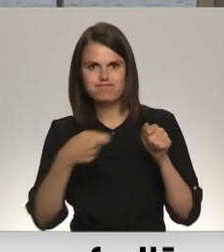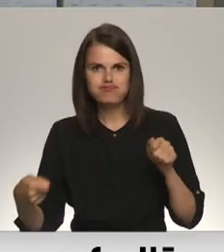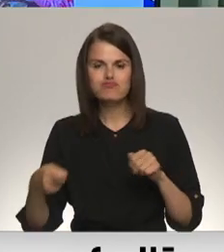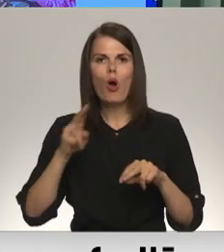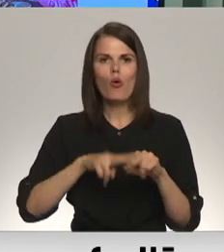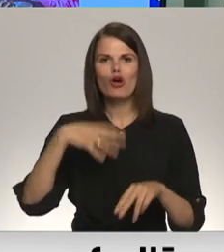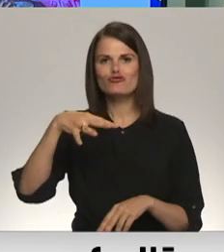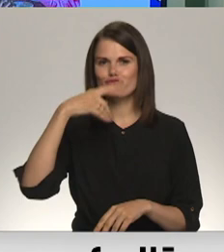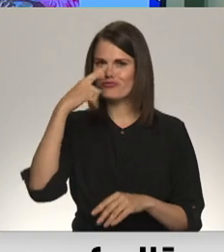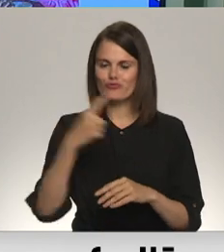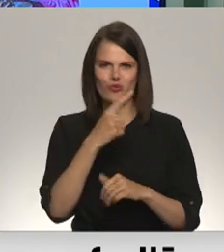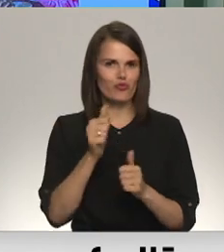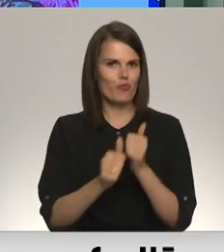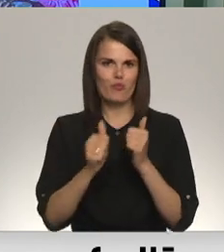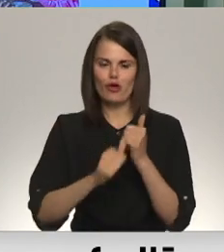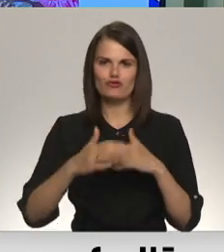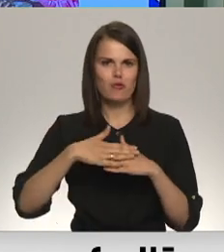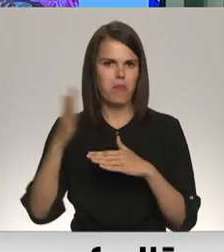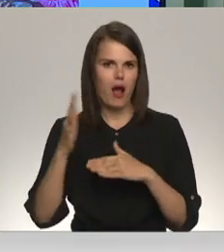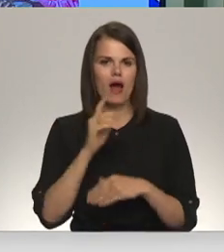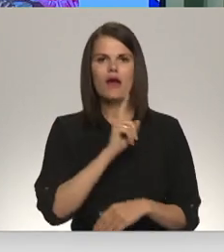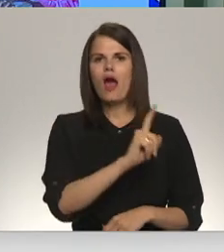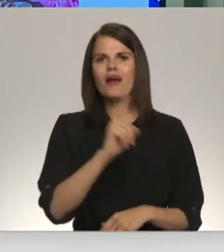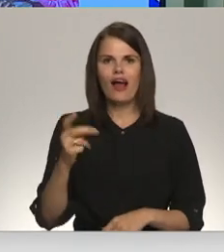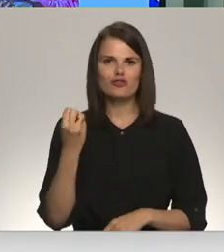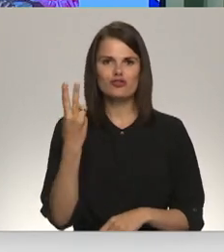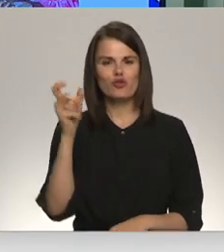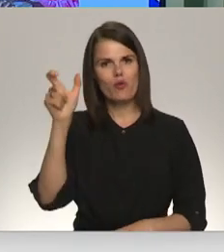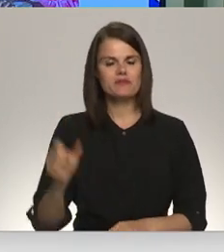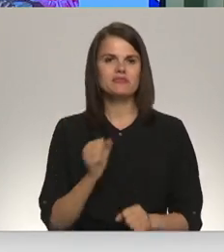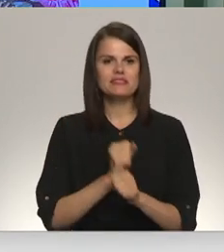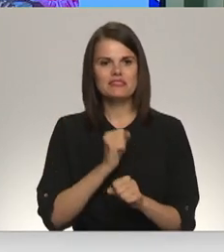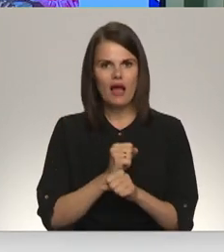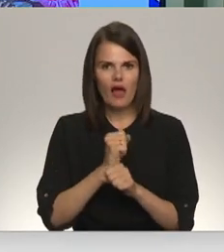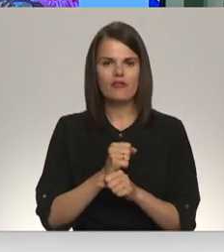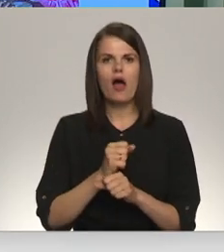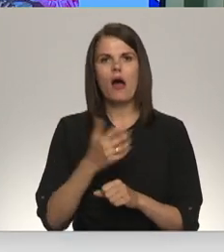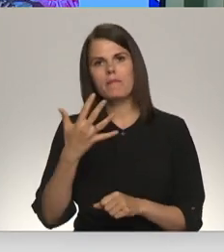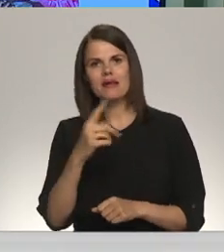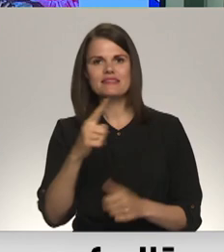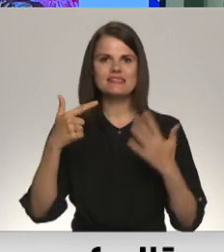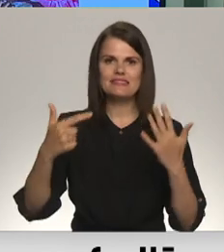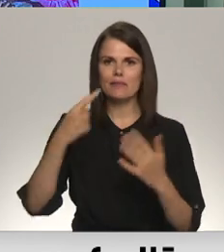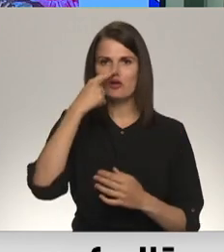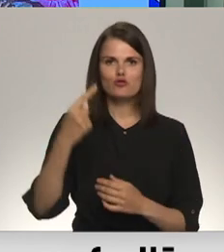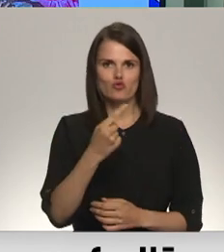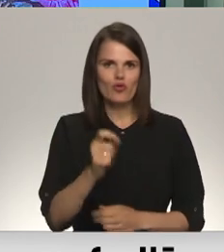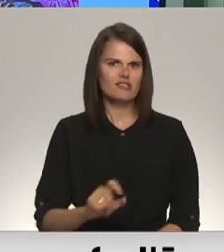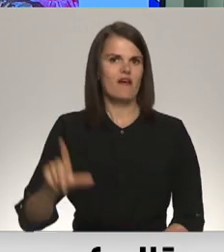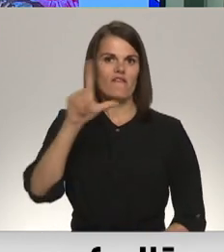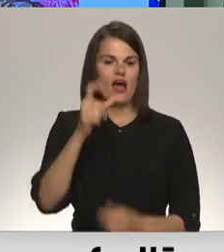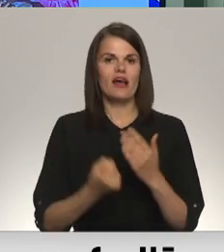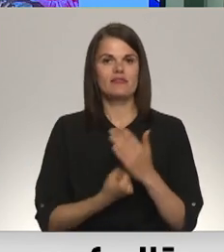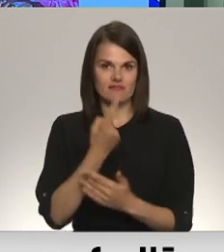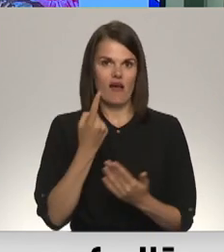stundas. Katrs desmitais, jeb 12% no skolotājiem strādā 57 stundas un vairāk. Ja? Tas nozīmē, ka faktiski